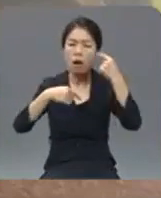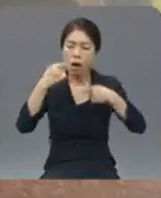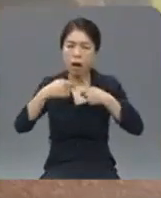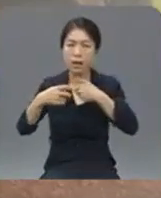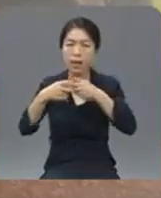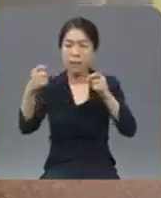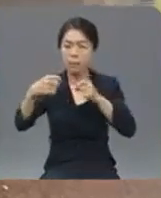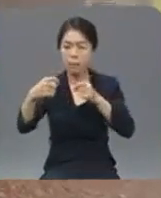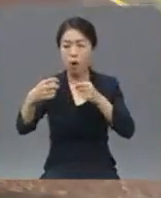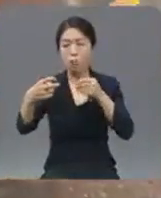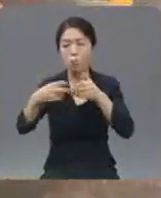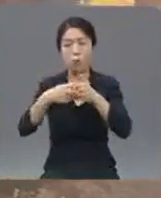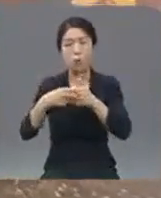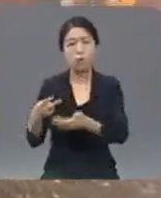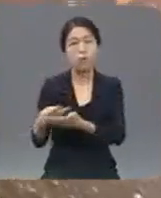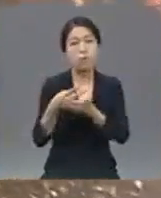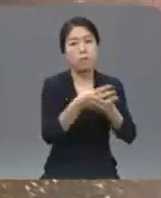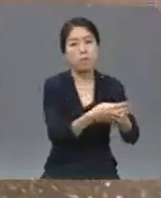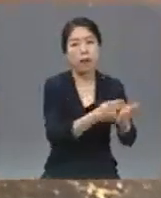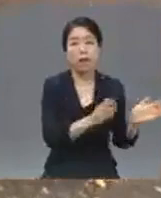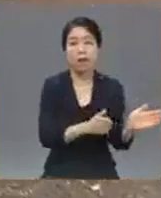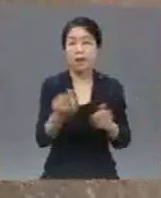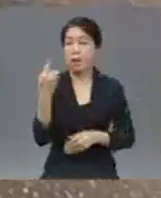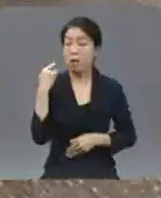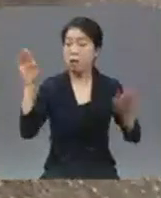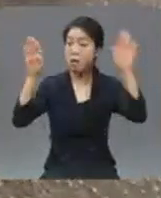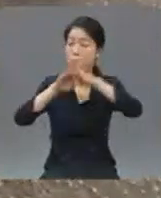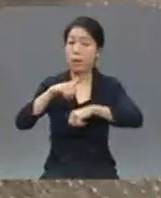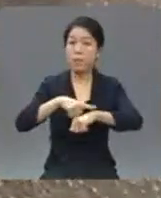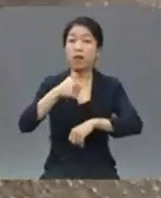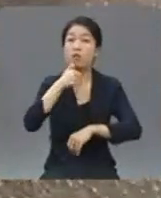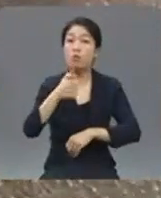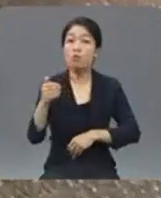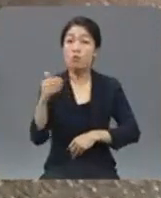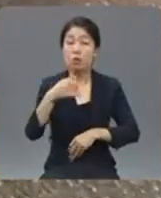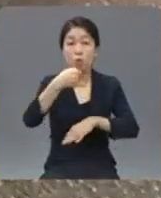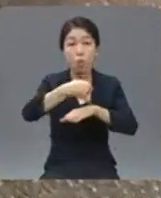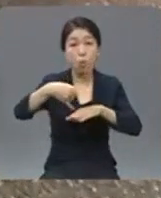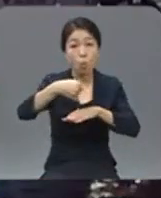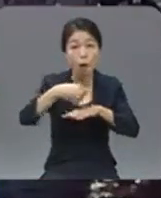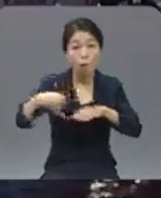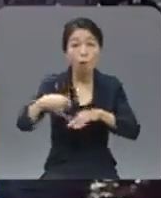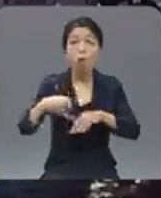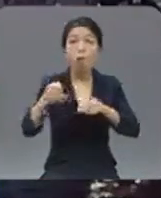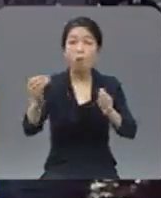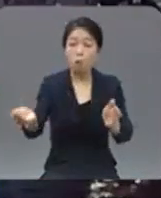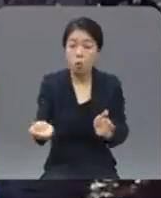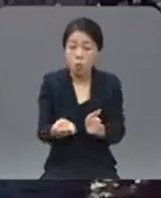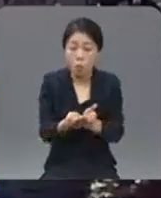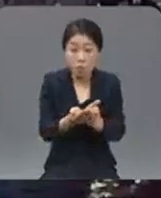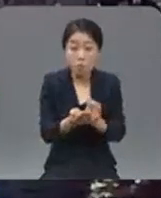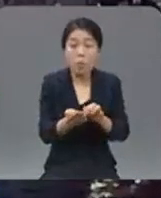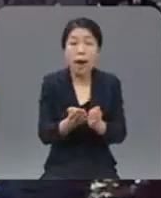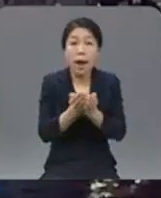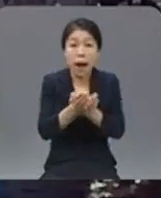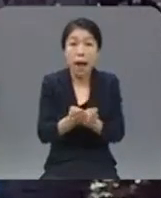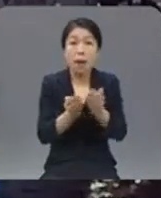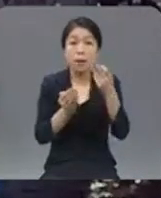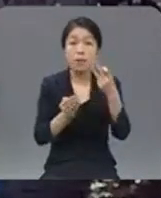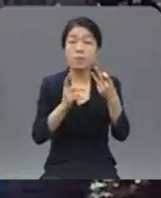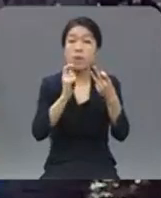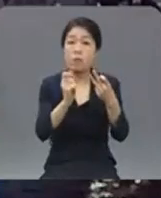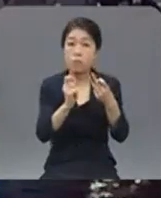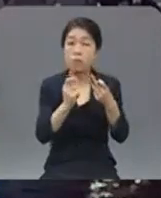병원으로 옮겨졌습니다 어젯밤 11시 50분쯤에는 완도군 노화읍 미라리앙에 정박돼 있던 13톤급